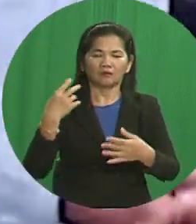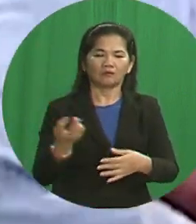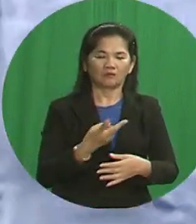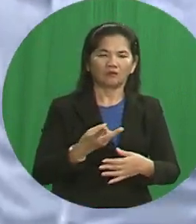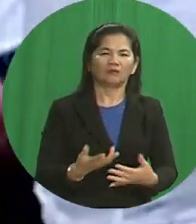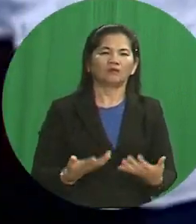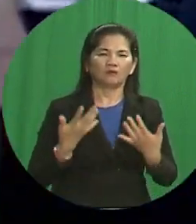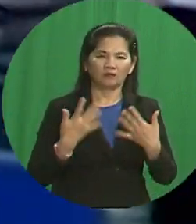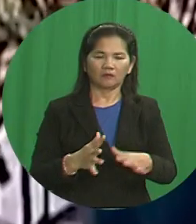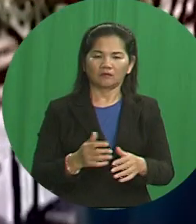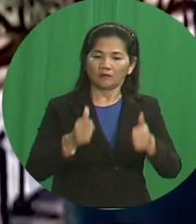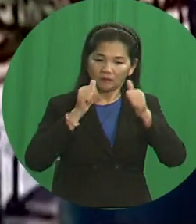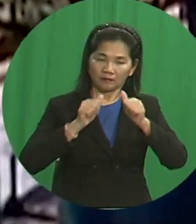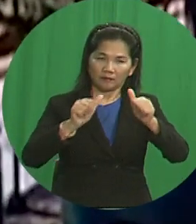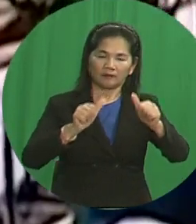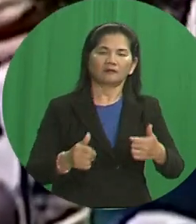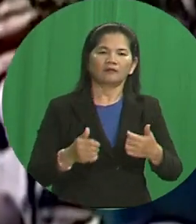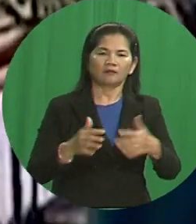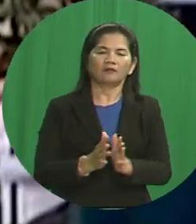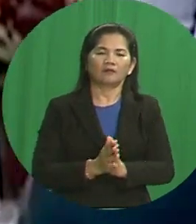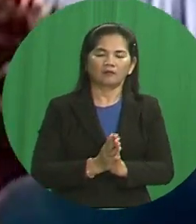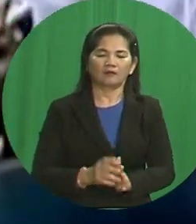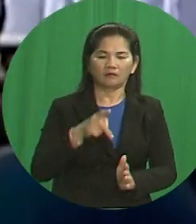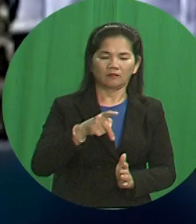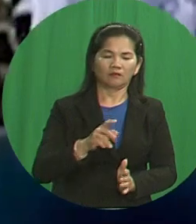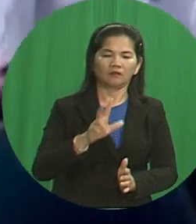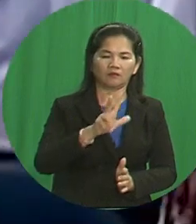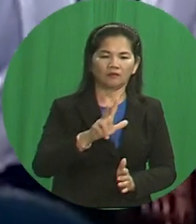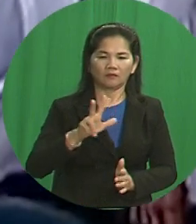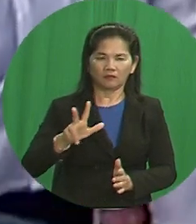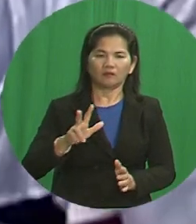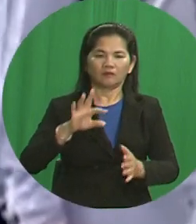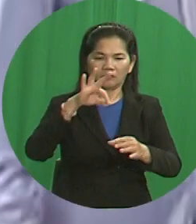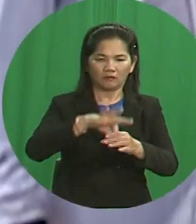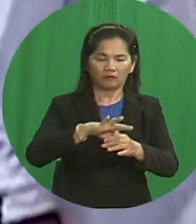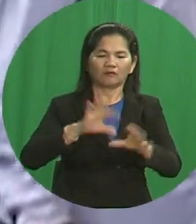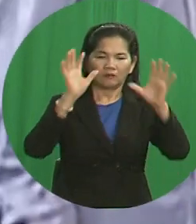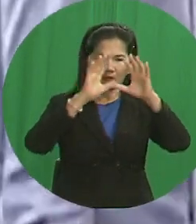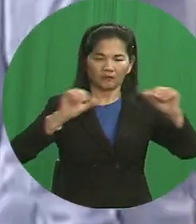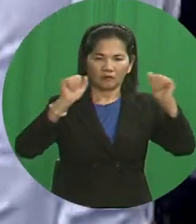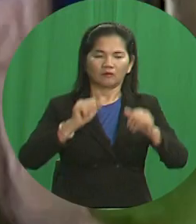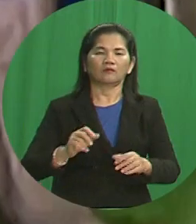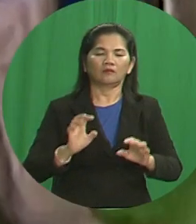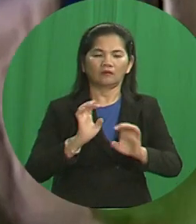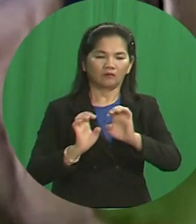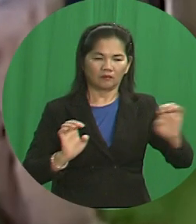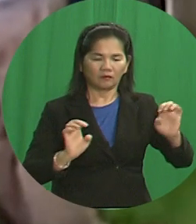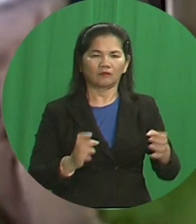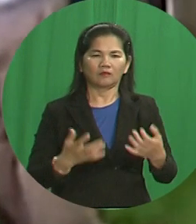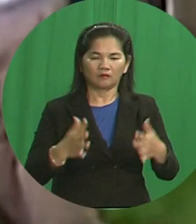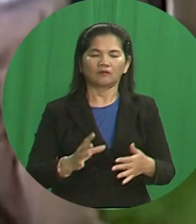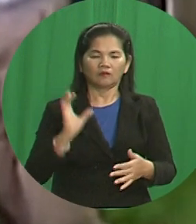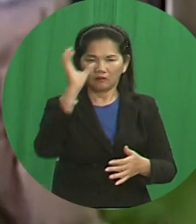ទាំងពីរនេះមានភាពល្អប្រសើរឡើងក្រោយពីលោក Gustavo Petro បានជាប់ឆ្នោតជាប្រធានាធិបតីឆ្វេងនិយមជាលើកដំបូងរបស់